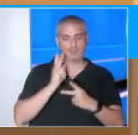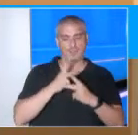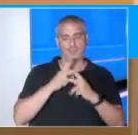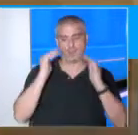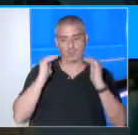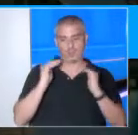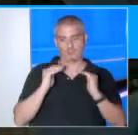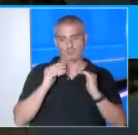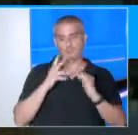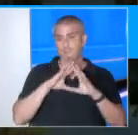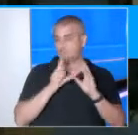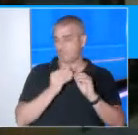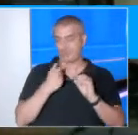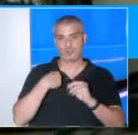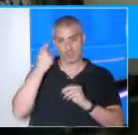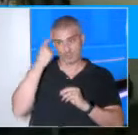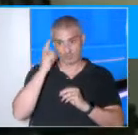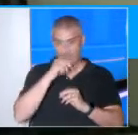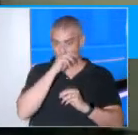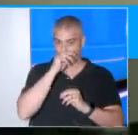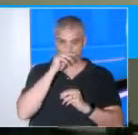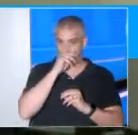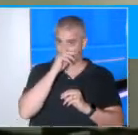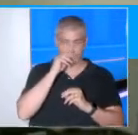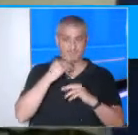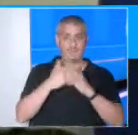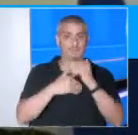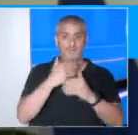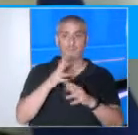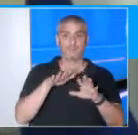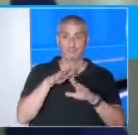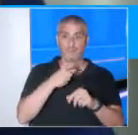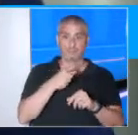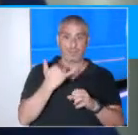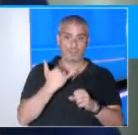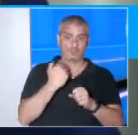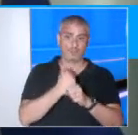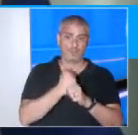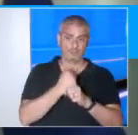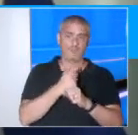התחלואה. ככה שסך הכל אני חושב שהצעדים שהממשלה